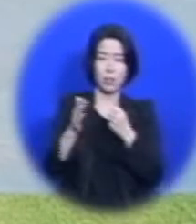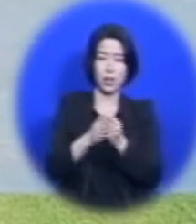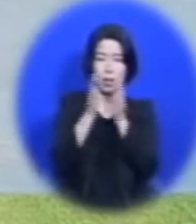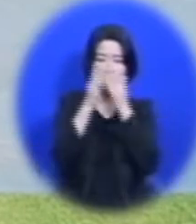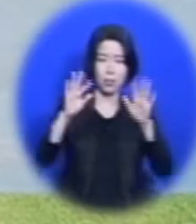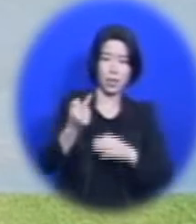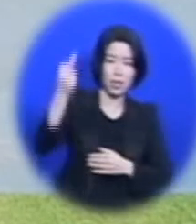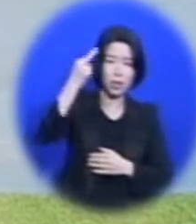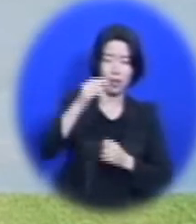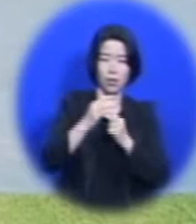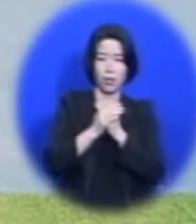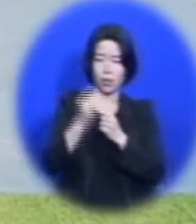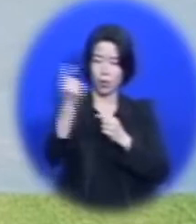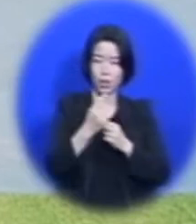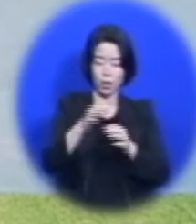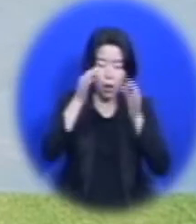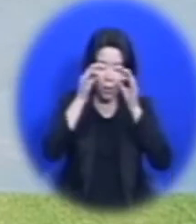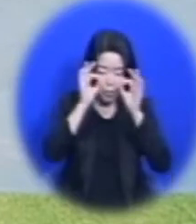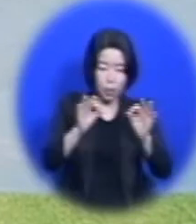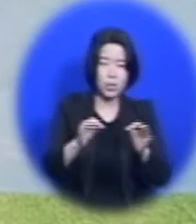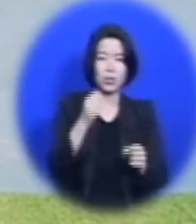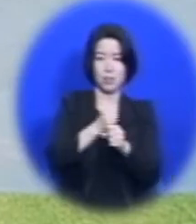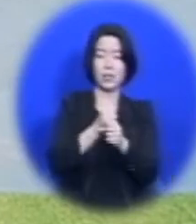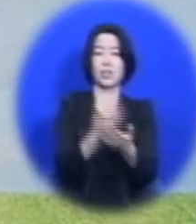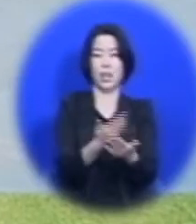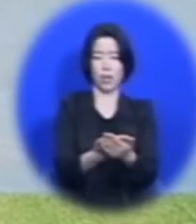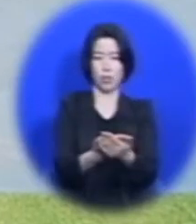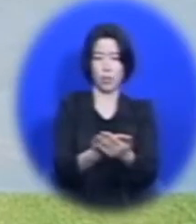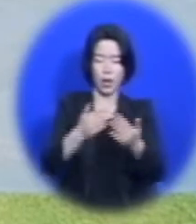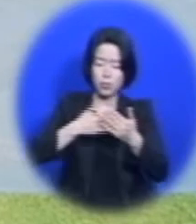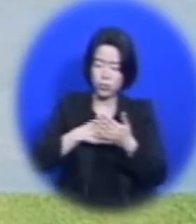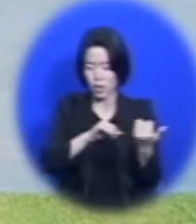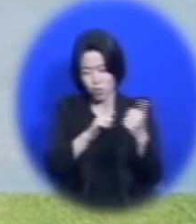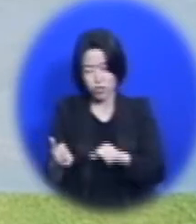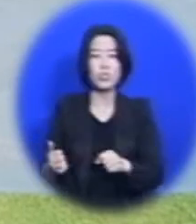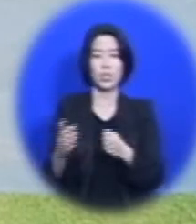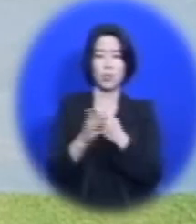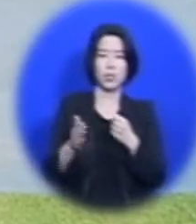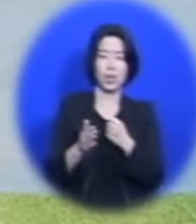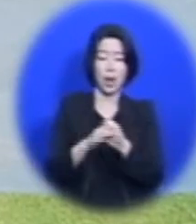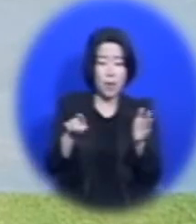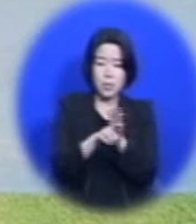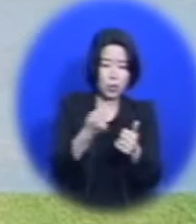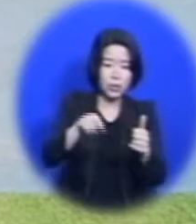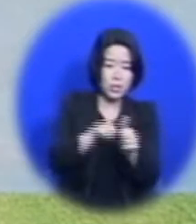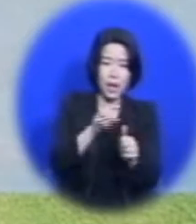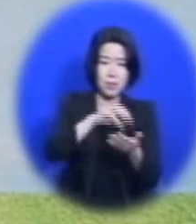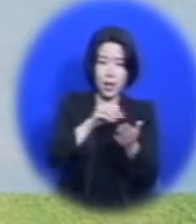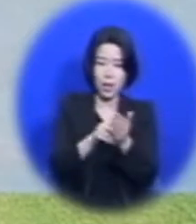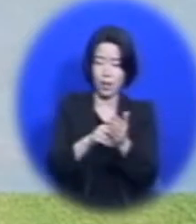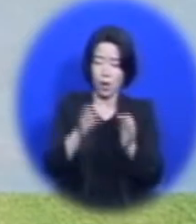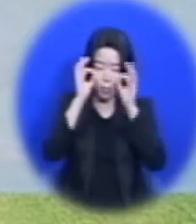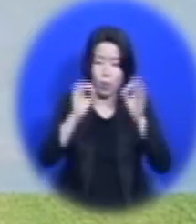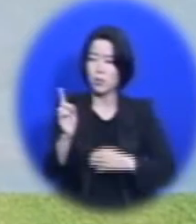제발 좀 보이는 뭘 좀 만들어달라는 거야. 보이는 거 불안해 죽겠으니 뭐 믿고 의지할 만한 뭐 보이는